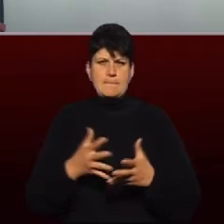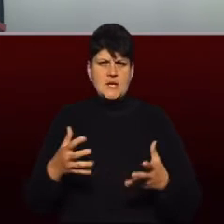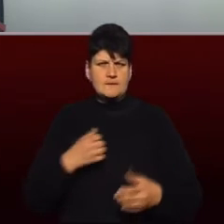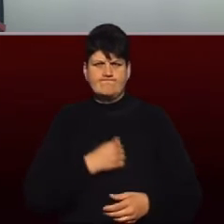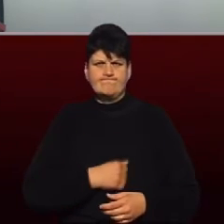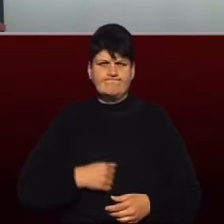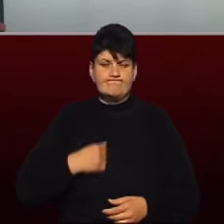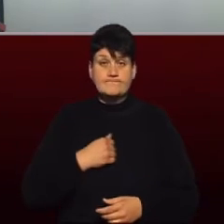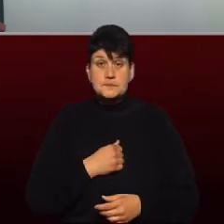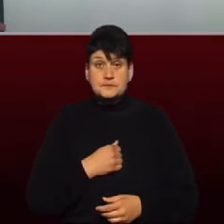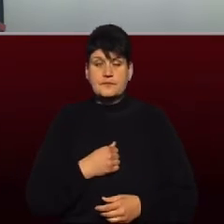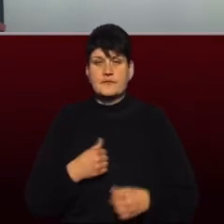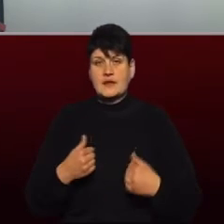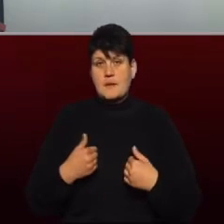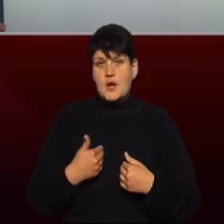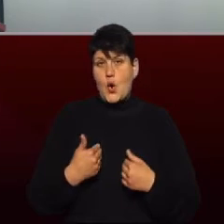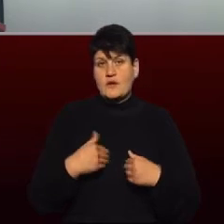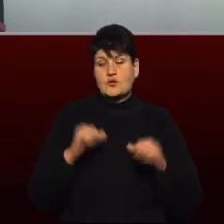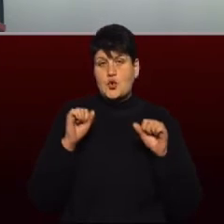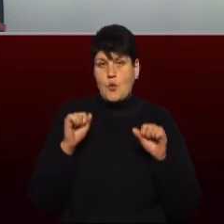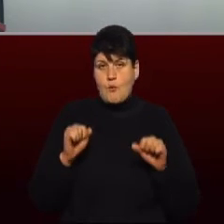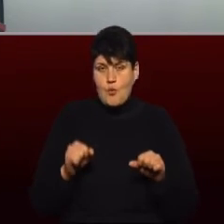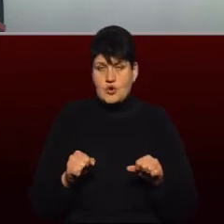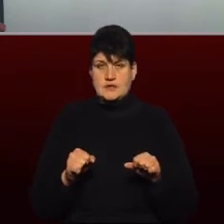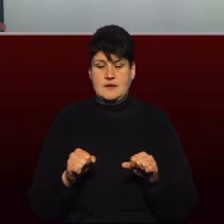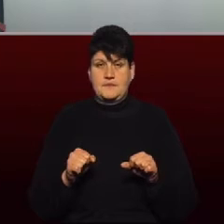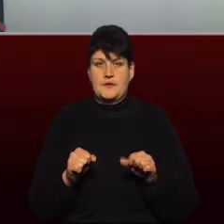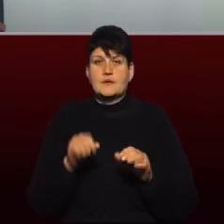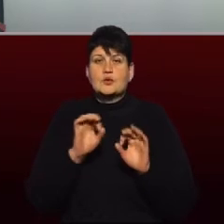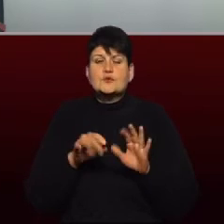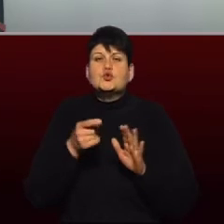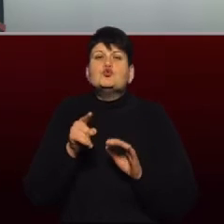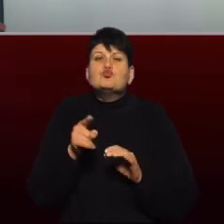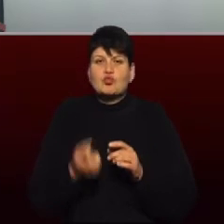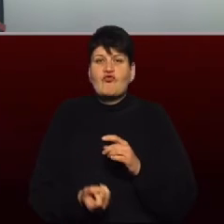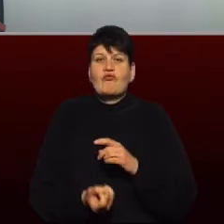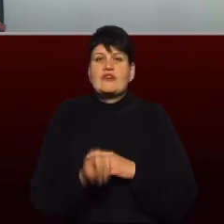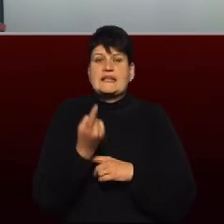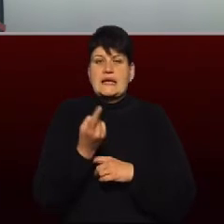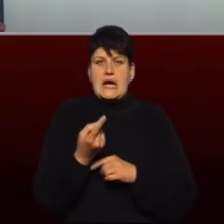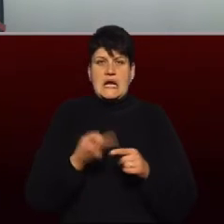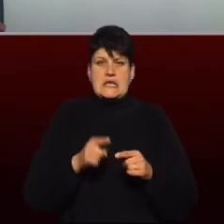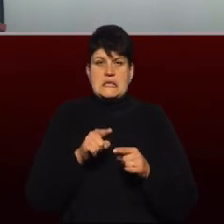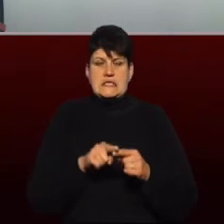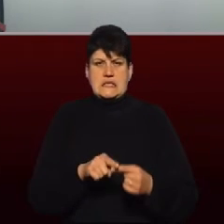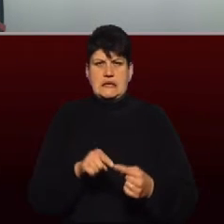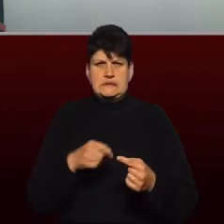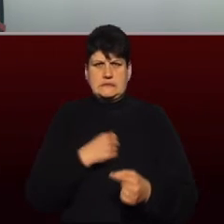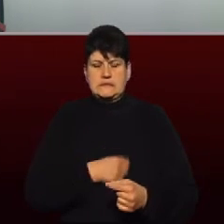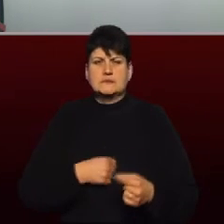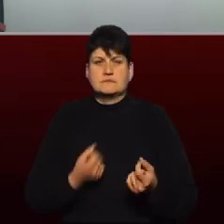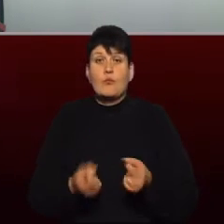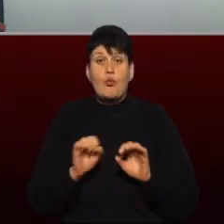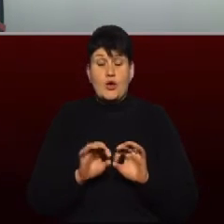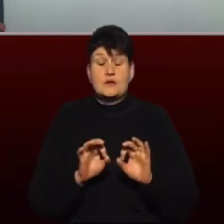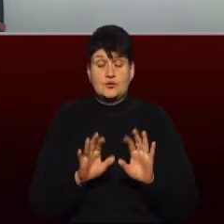хотів, якщо можна, сам механізм, чому виникає ця інтолерантність, так, пояснити. Якщо дійсно